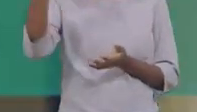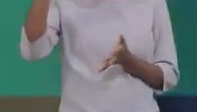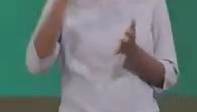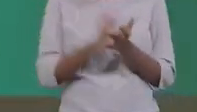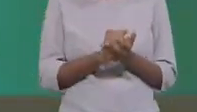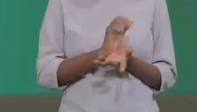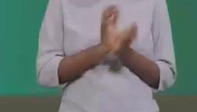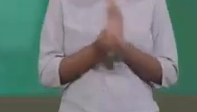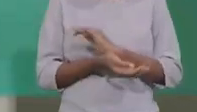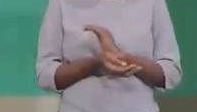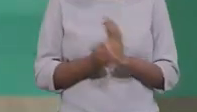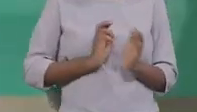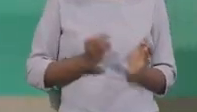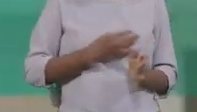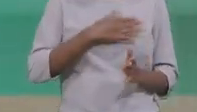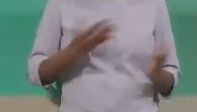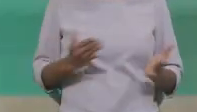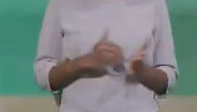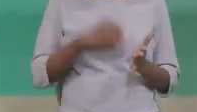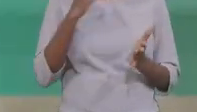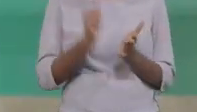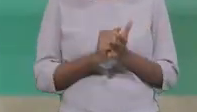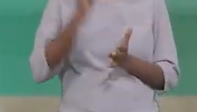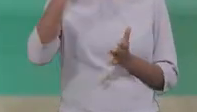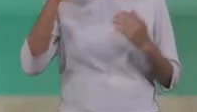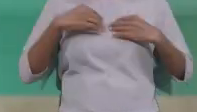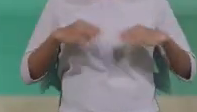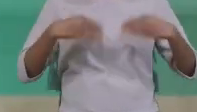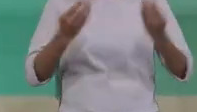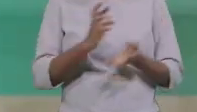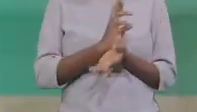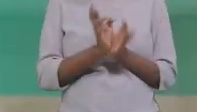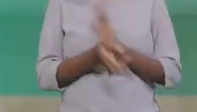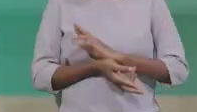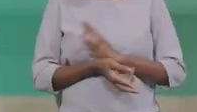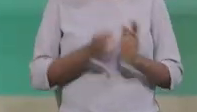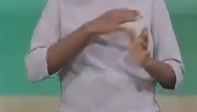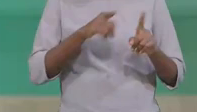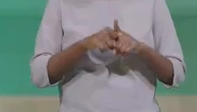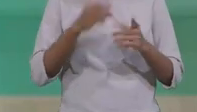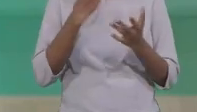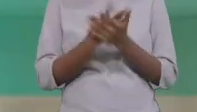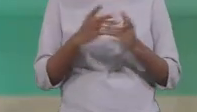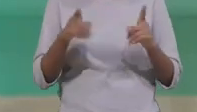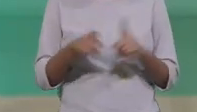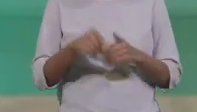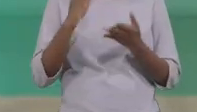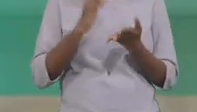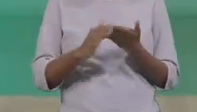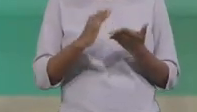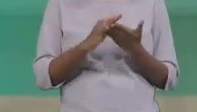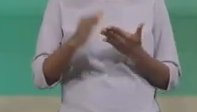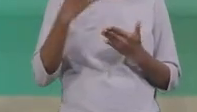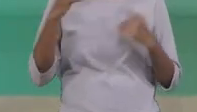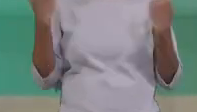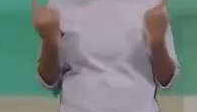nous convertit. Et ici, il dit, il a donné la repentance aussi bien que le pardon